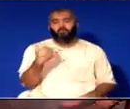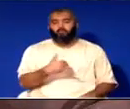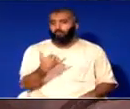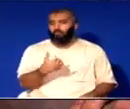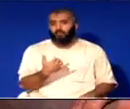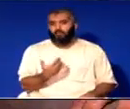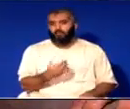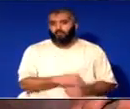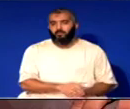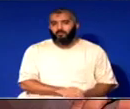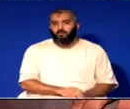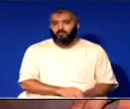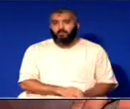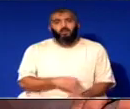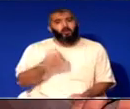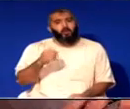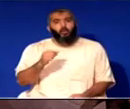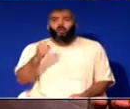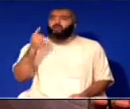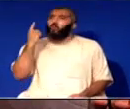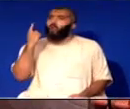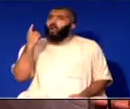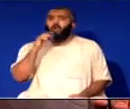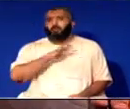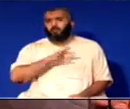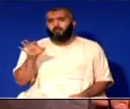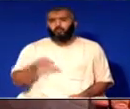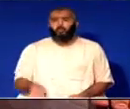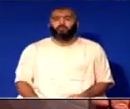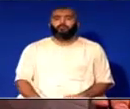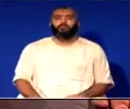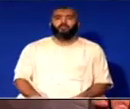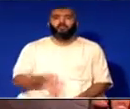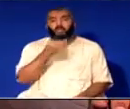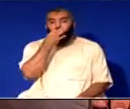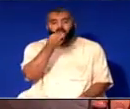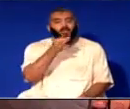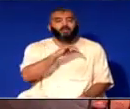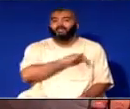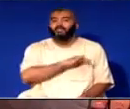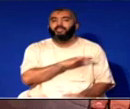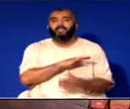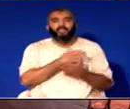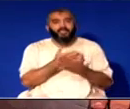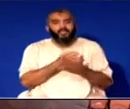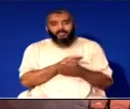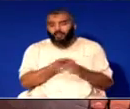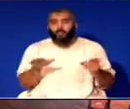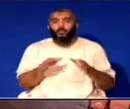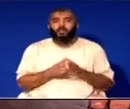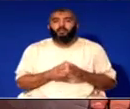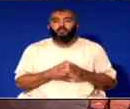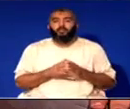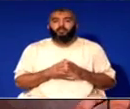نديرش الحاجه خلاص يكفي، موش بالضروره حتى نجيب يحط يده على المصحف، لا لا يكفي الكلمه، الكلمه اللي يتلفظ بها لفظ الجلاله والله